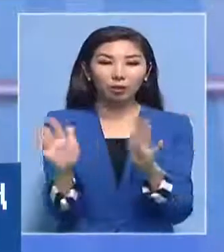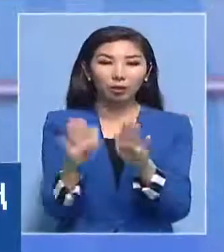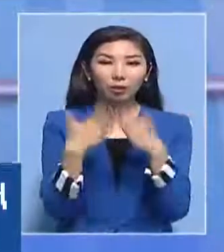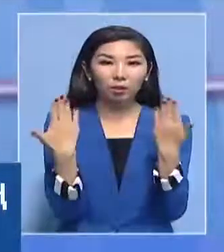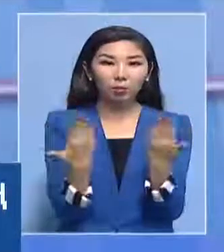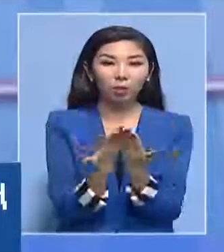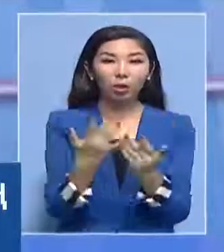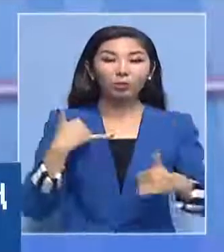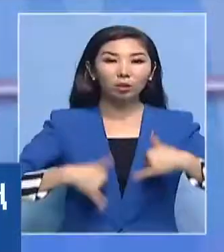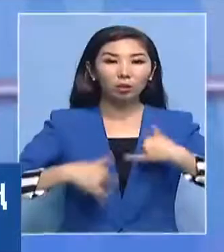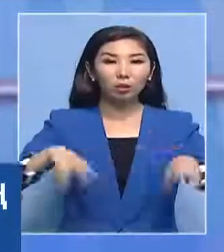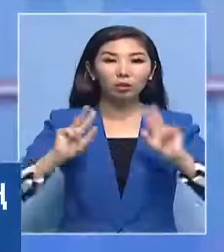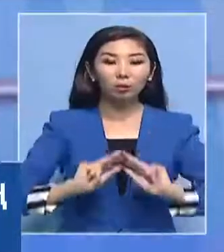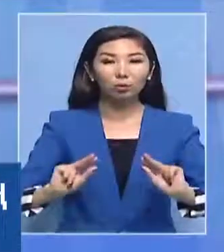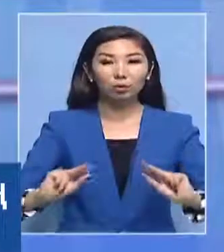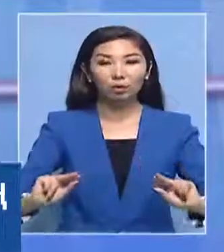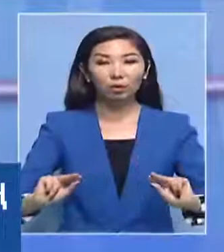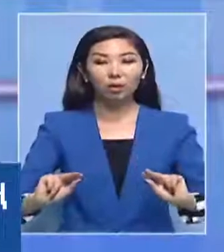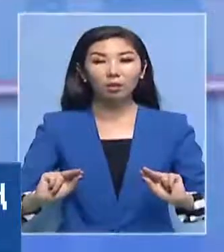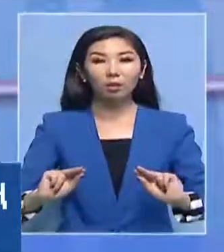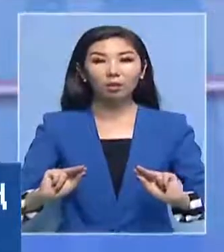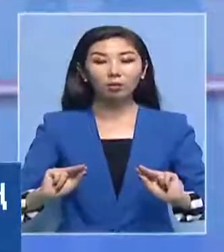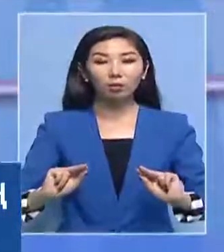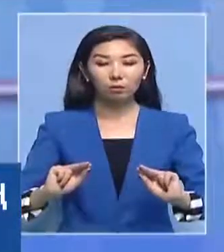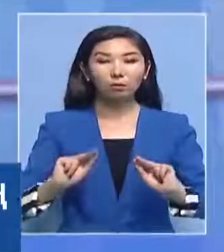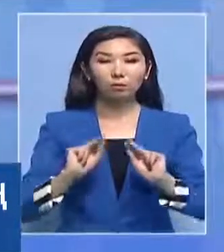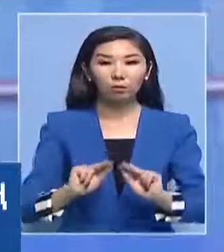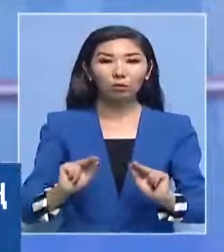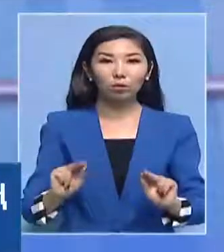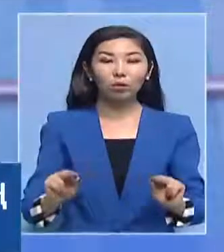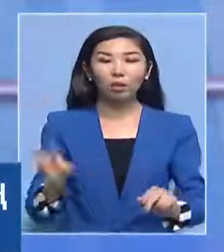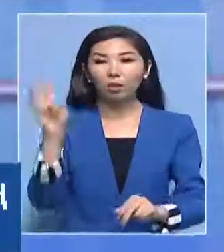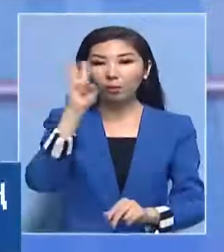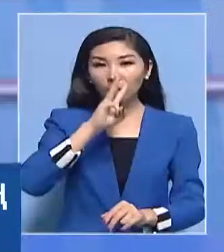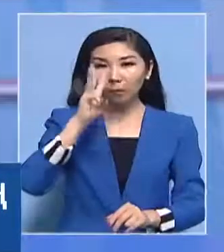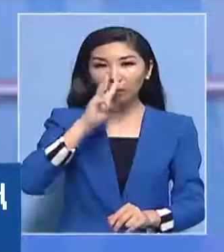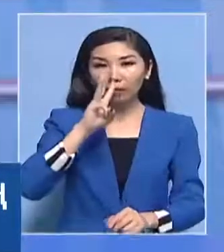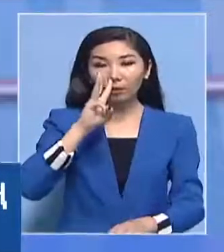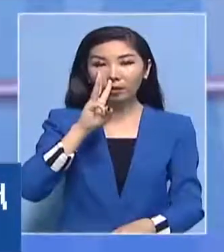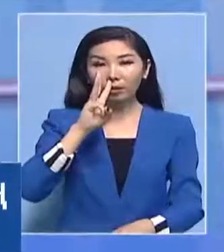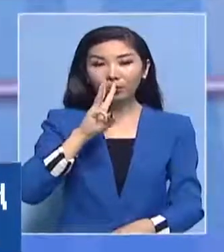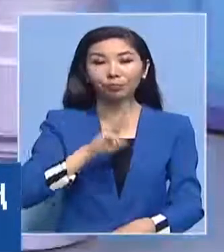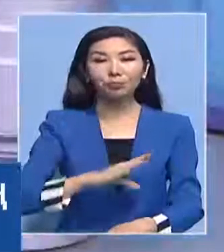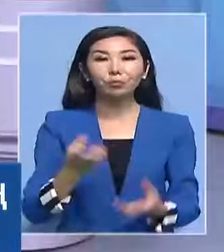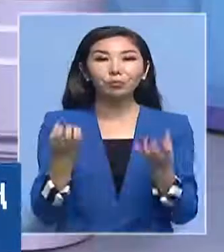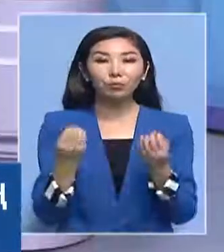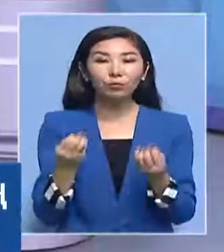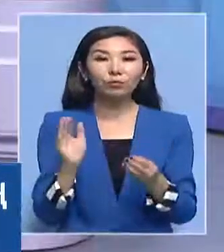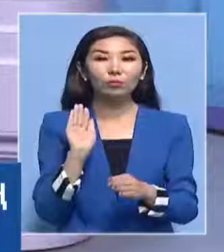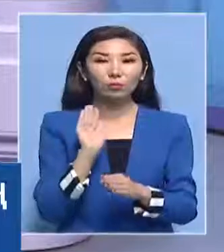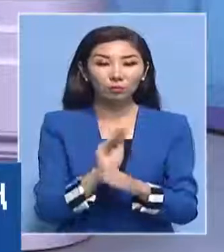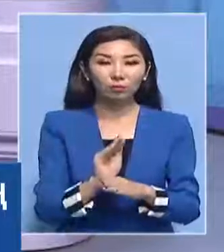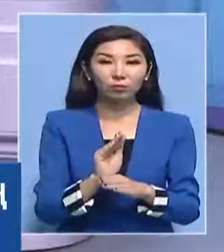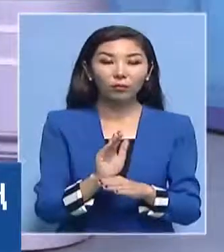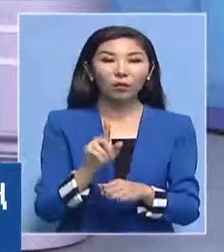адам мұғалімдерге тағы басқалар көтерілсе де, оларға көтере алмай қалды. Еңбекақыға мәселе ғой. Да, еңбекақы. Тағы да олардың